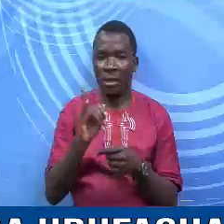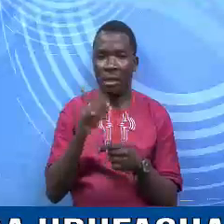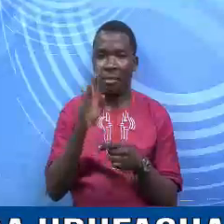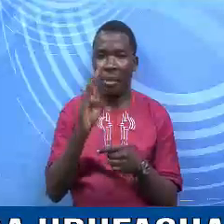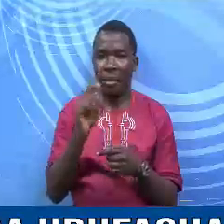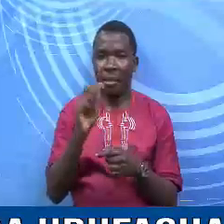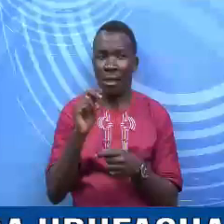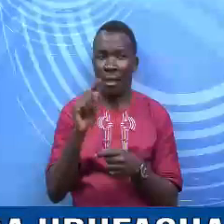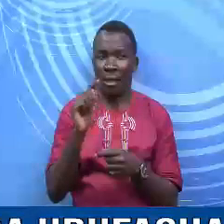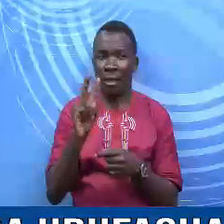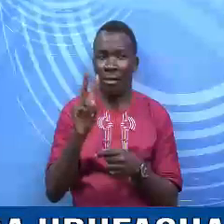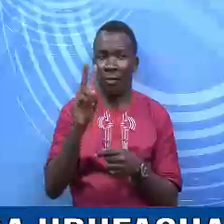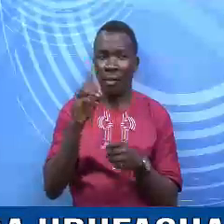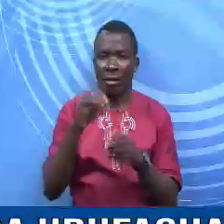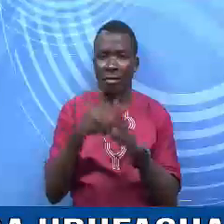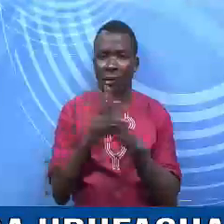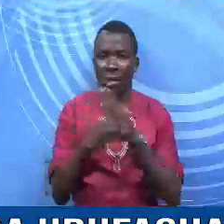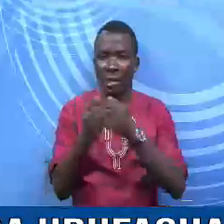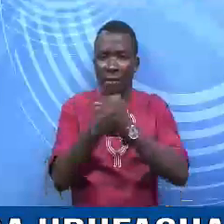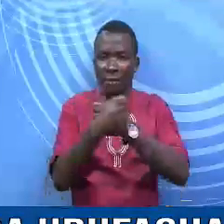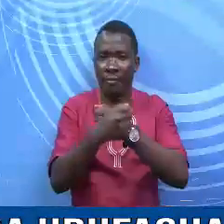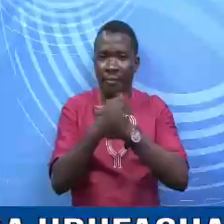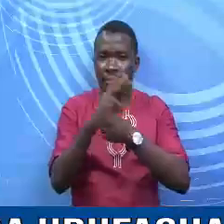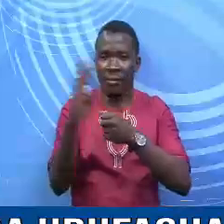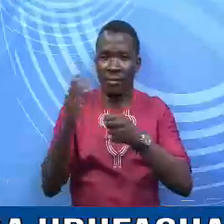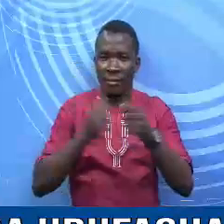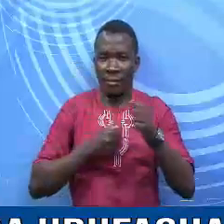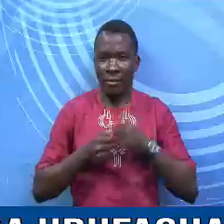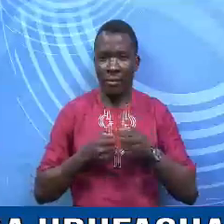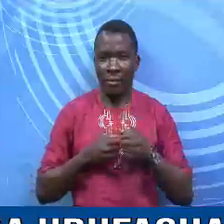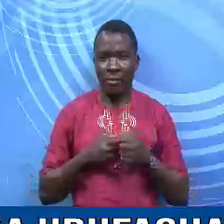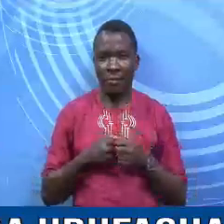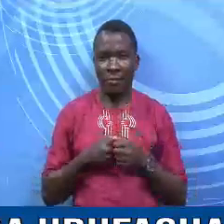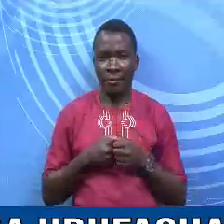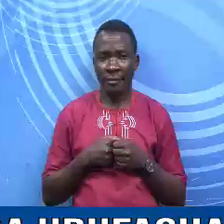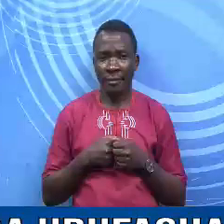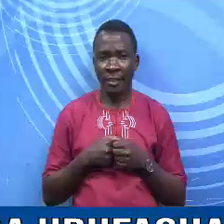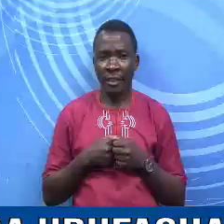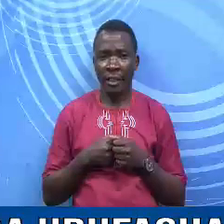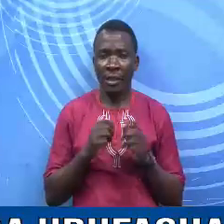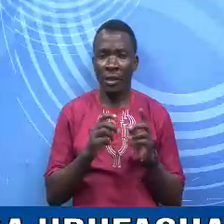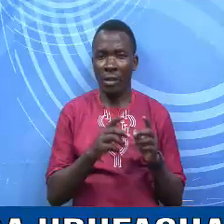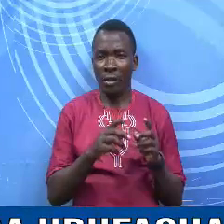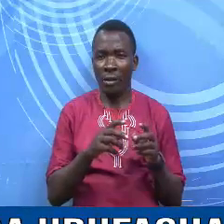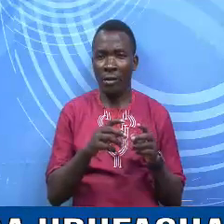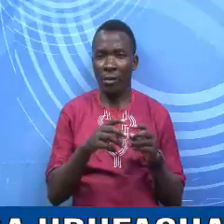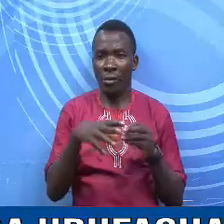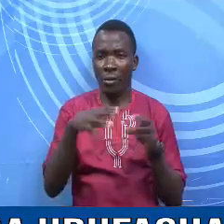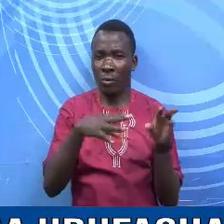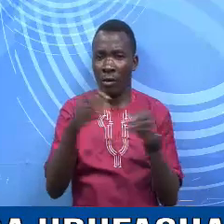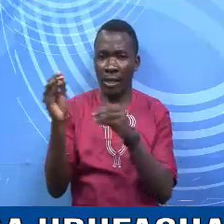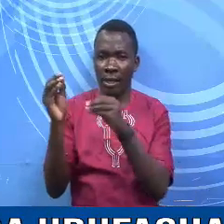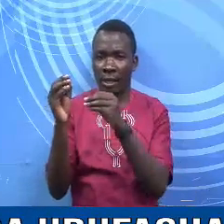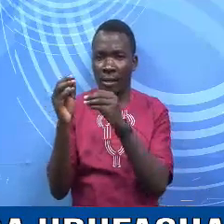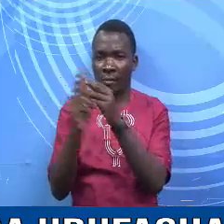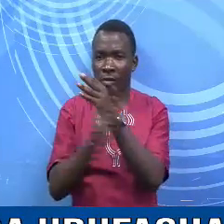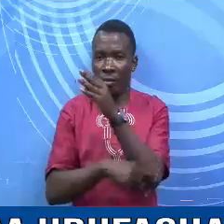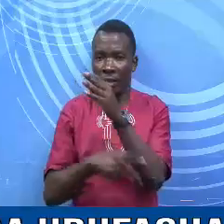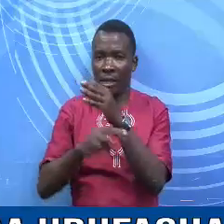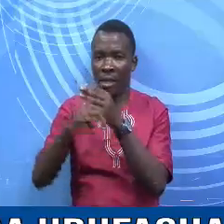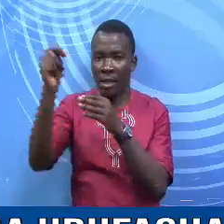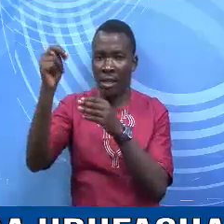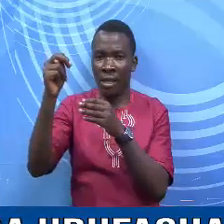Rubavu mu burengerazuba bw'u Rwanda Twerekeje mu ntara y'Amajyaruguru bamwe mu baturage batuye